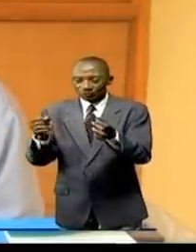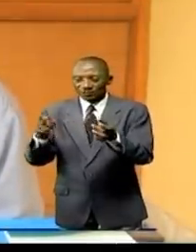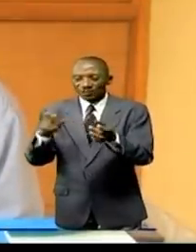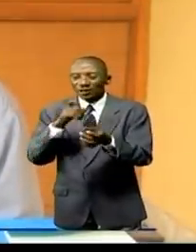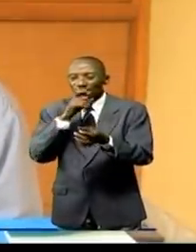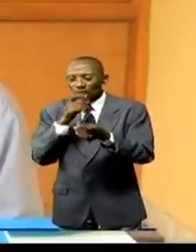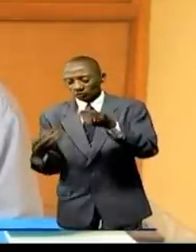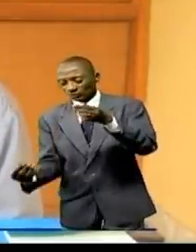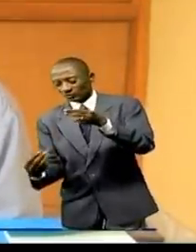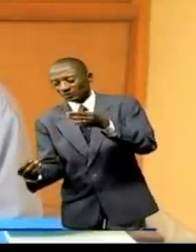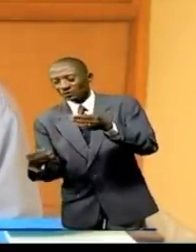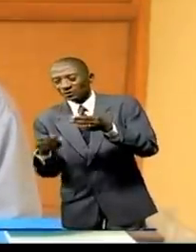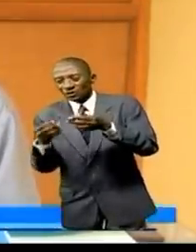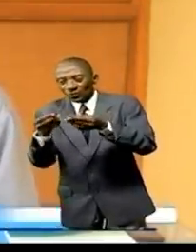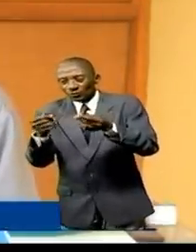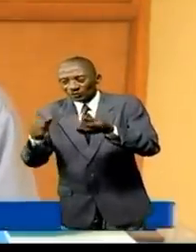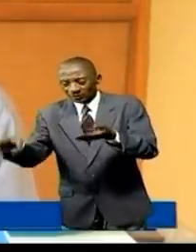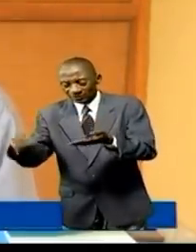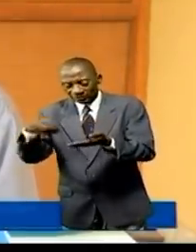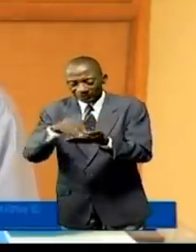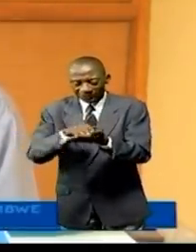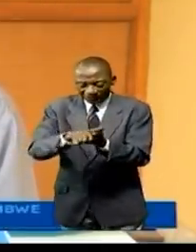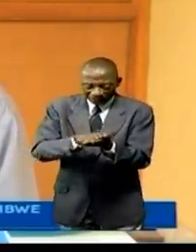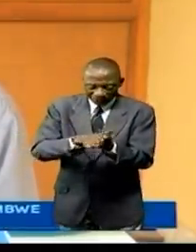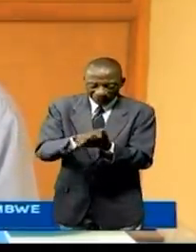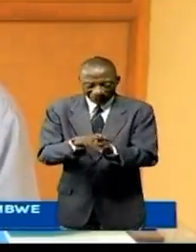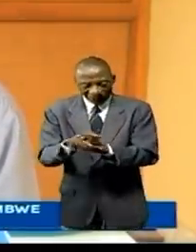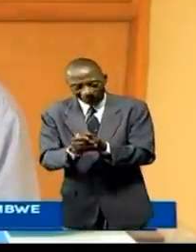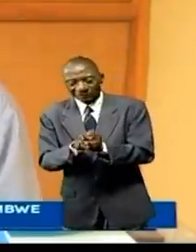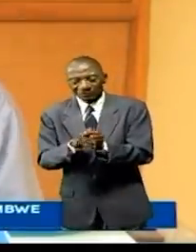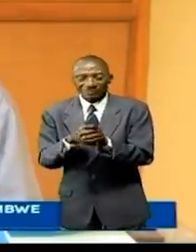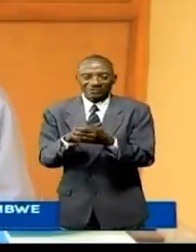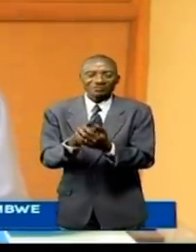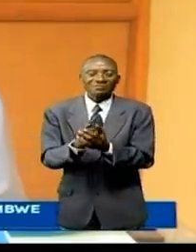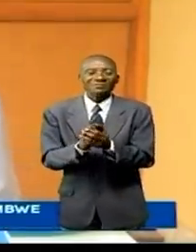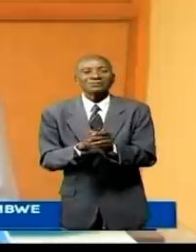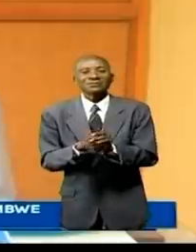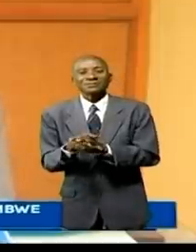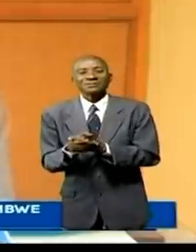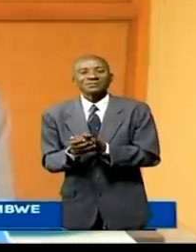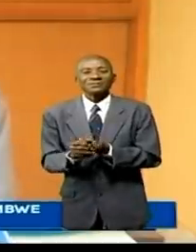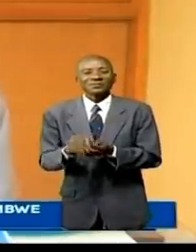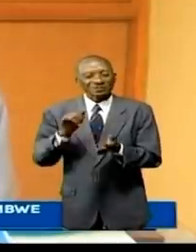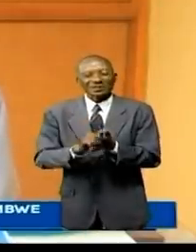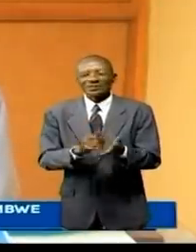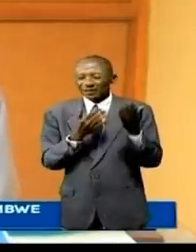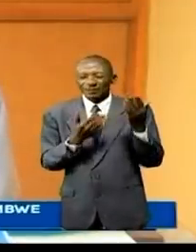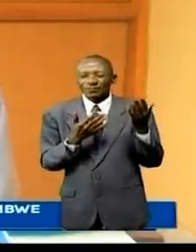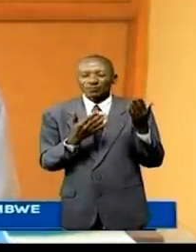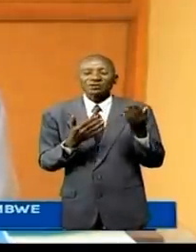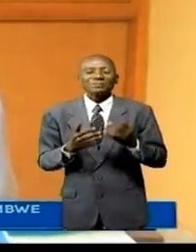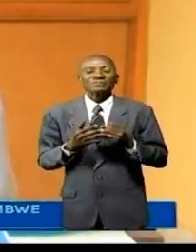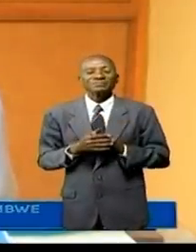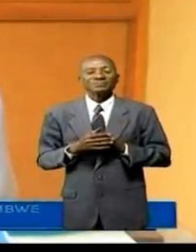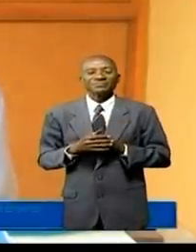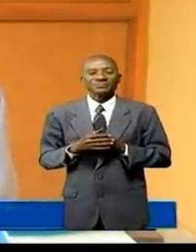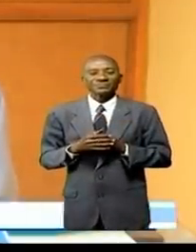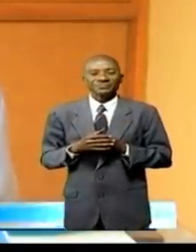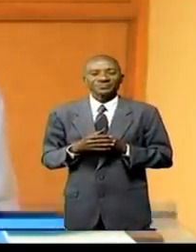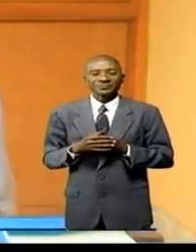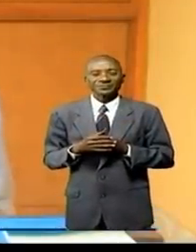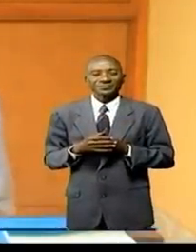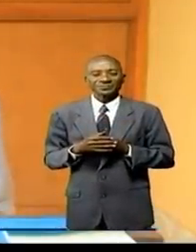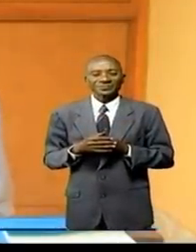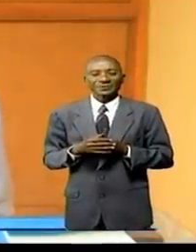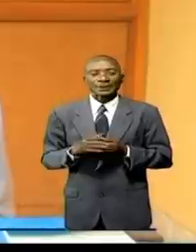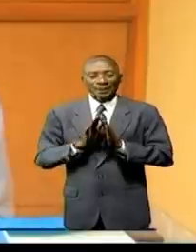des poubelles dans les milieux de vies est indispensable. C'est très important. La propreté,